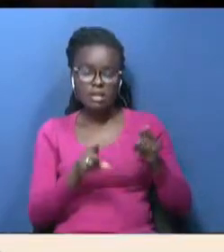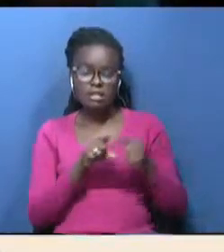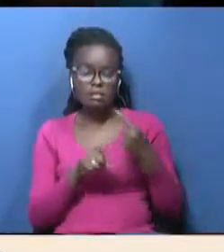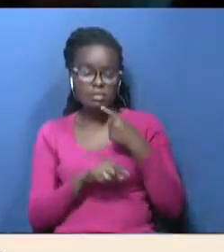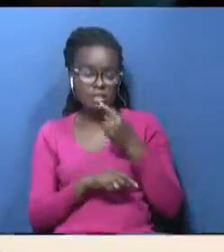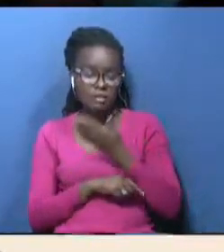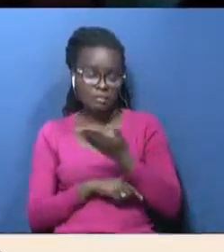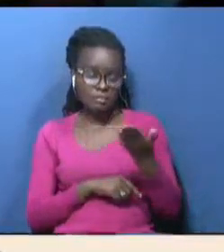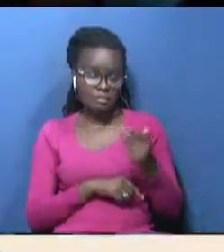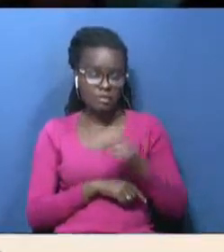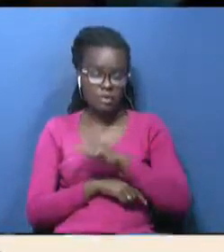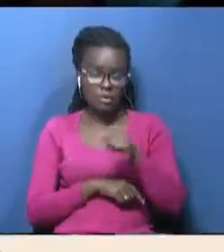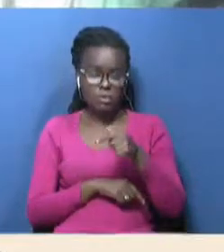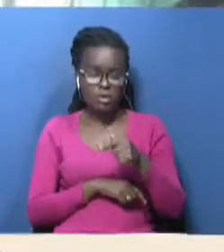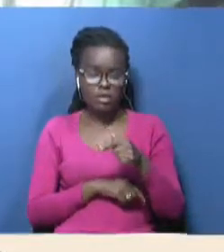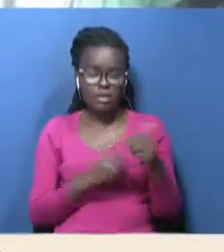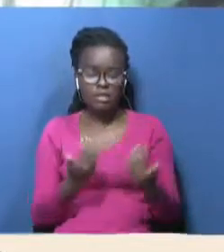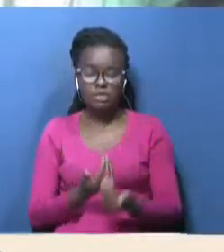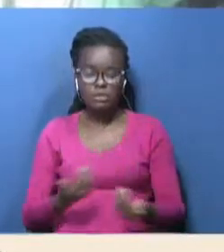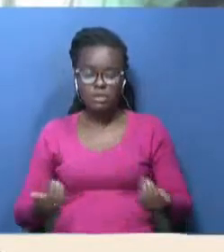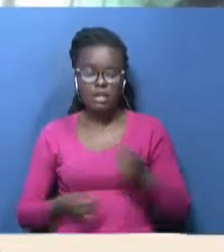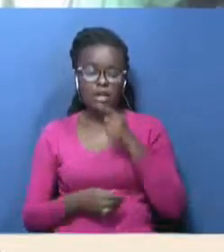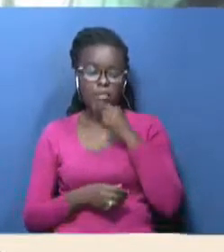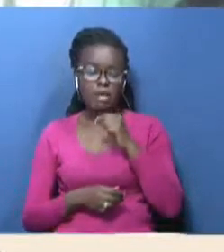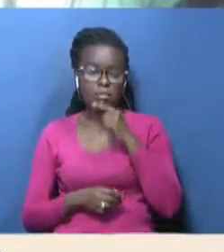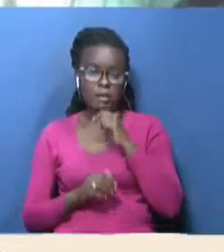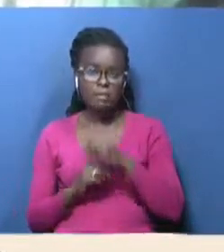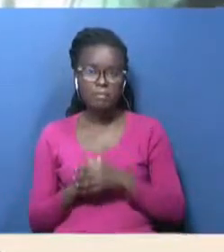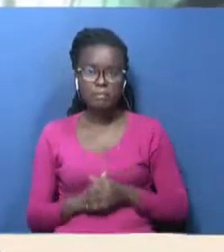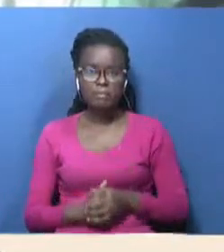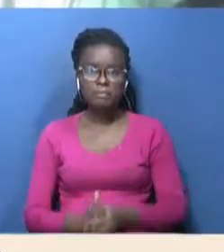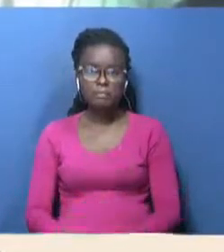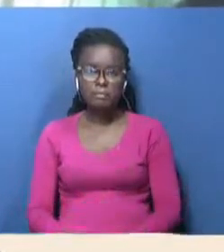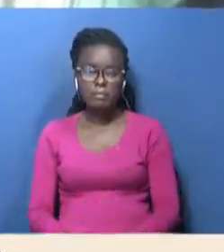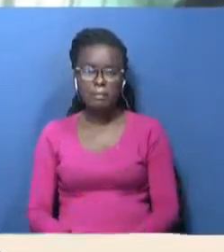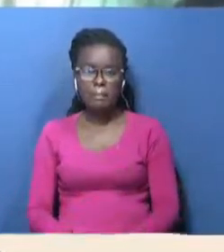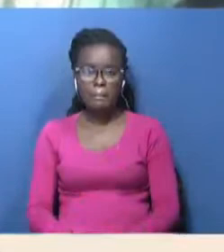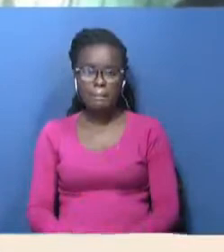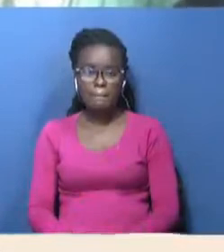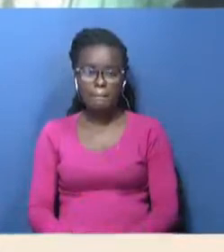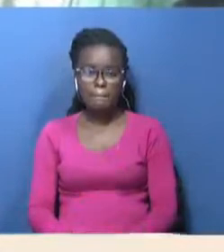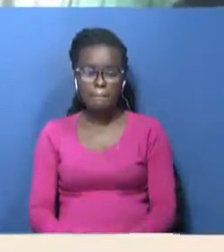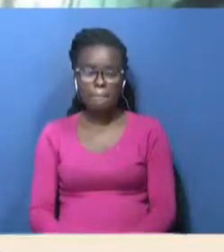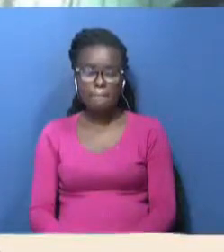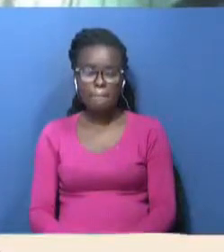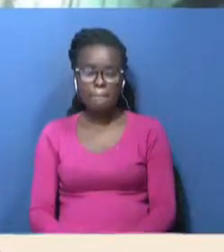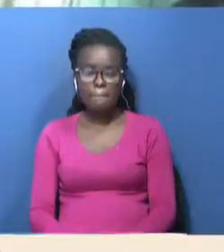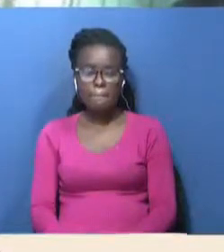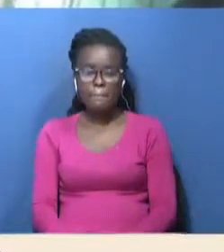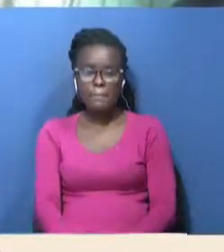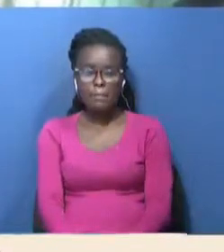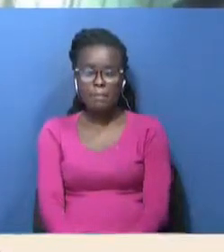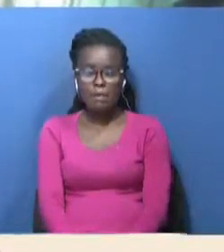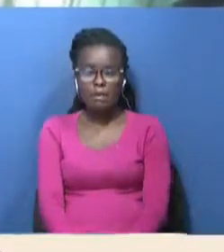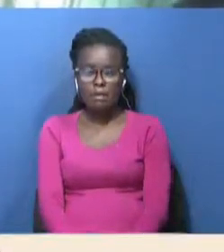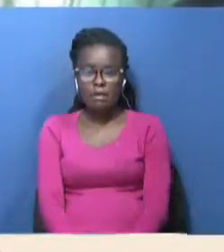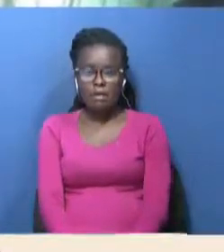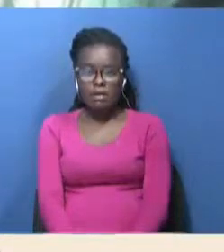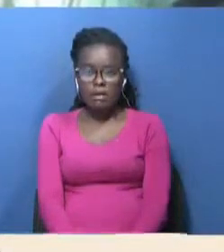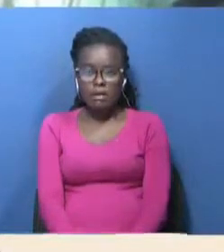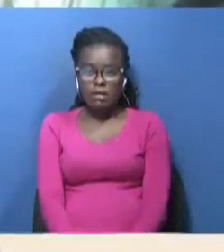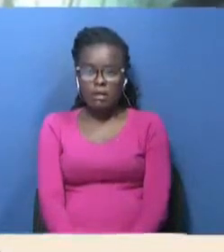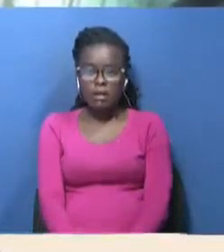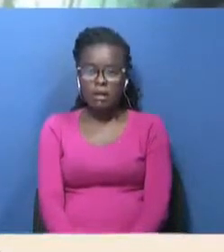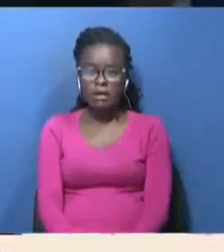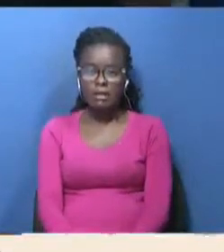amesema sisi ni watoto ya baba. Atumie dakika 2 peke yake. Handũ-inĩ ha Kameme TV, rĩtwa rĩakwa